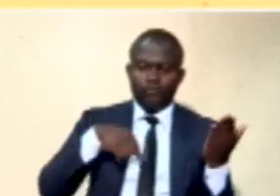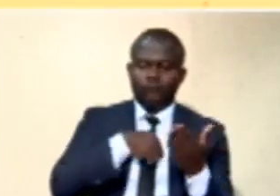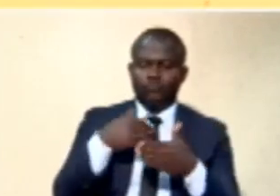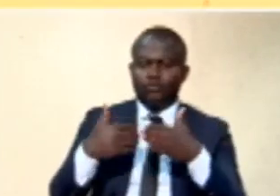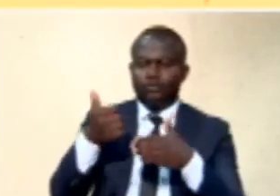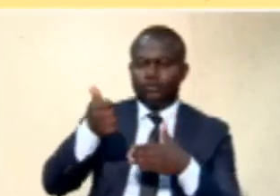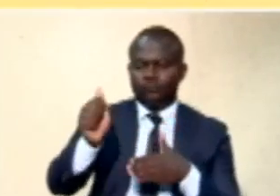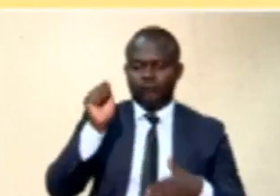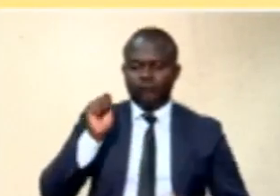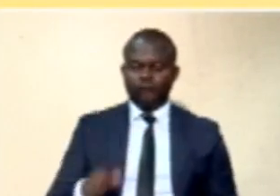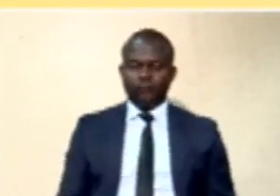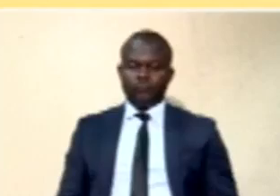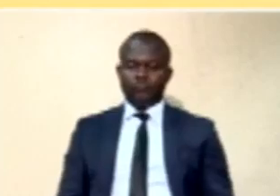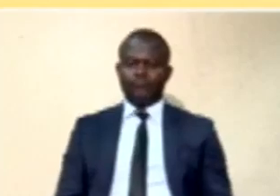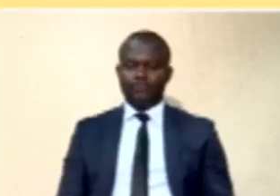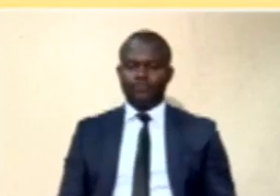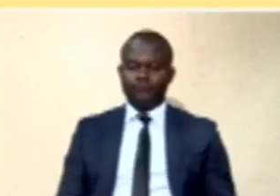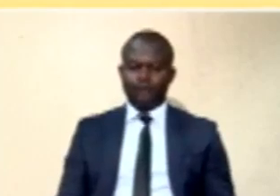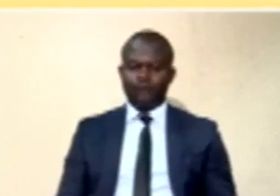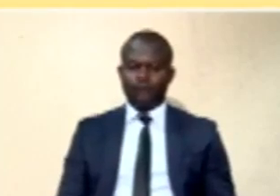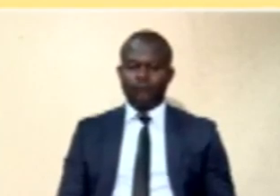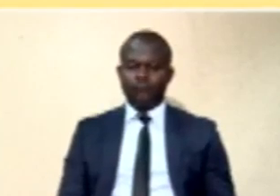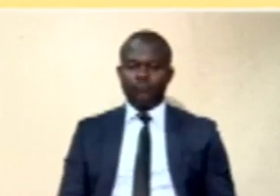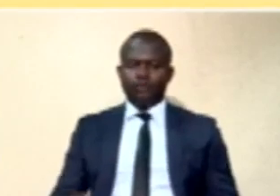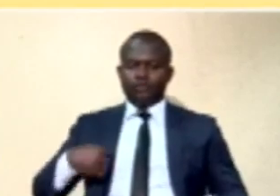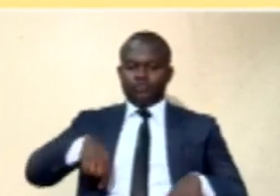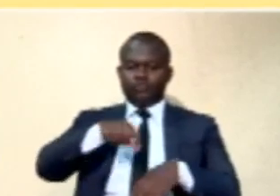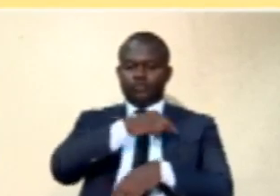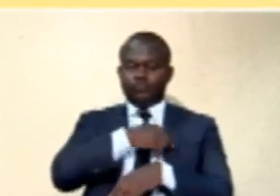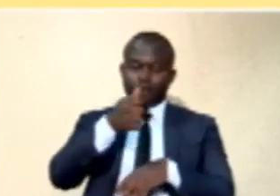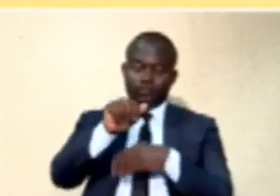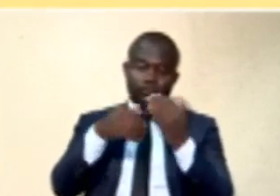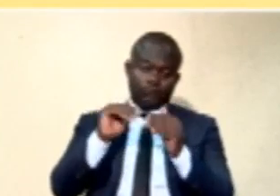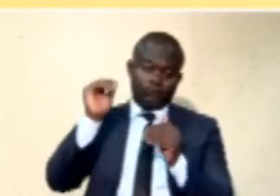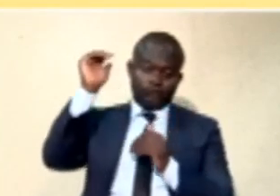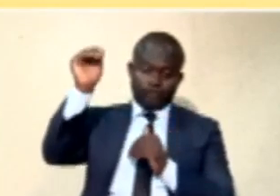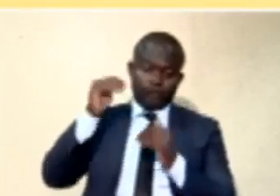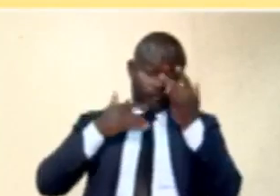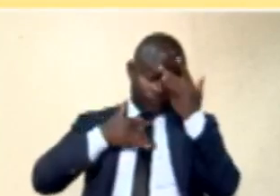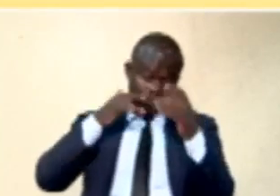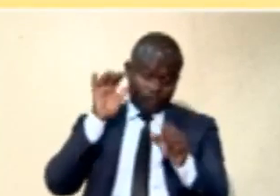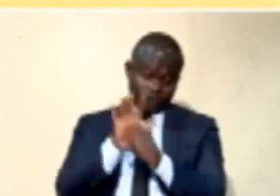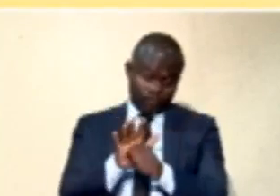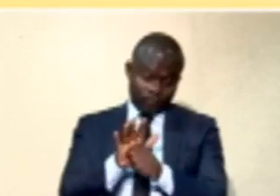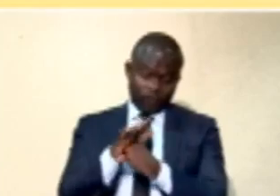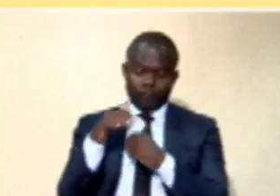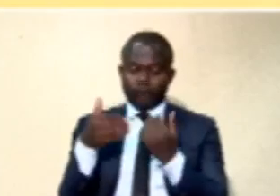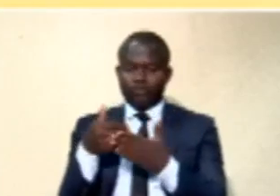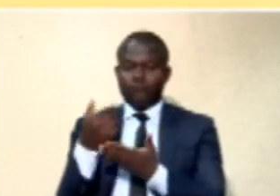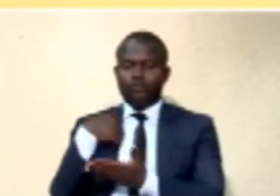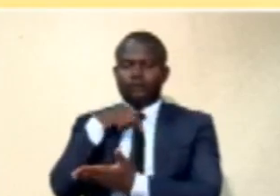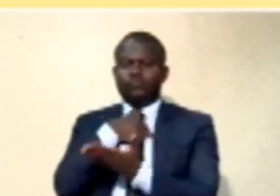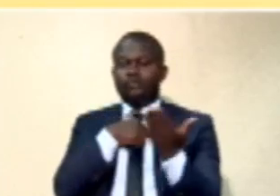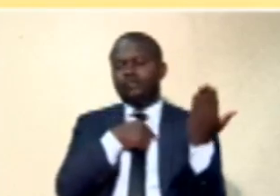yabo. N'uyu mwana ureba mu minsi ishize we na mukuru we bararwaye cyane, kwa kundi umwana ninjora kurembana ukabura uko ubigenza